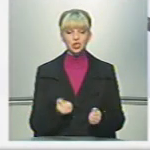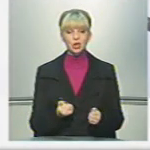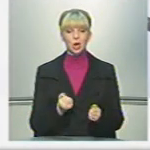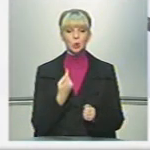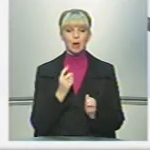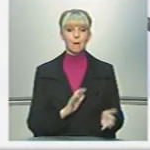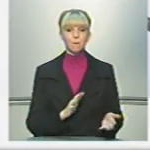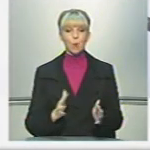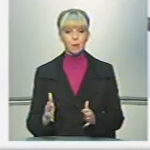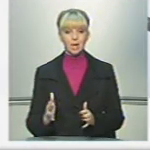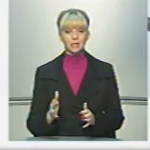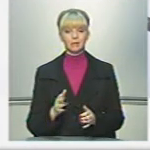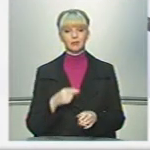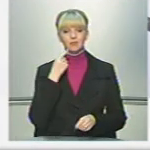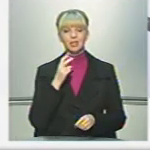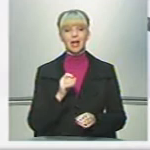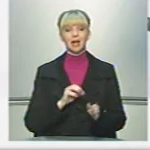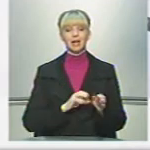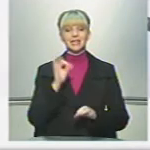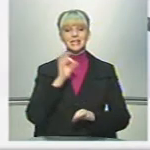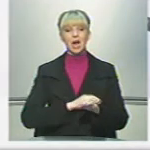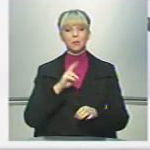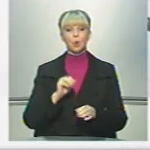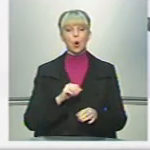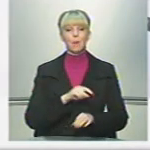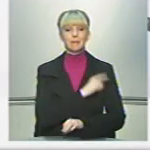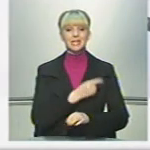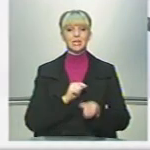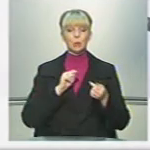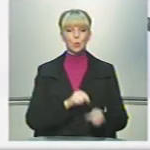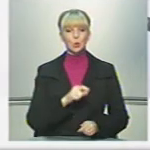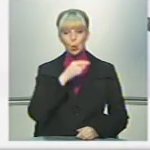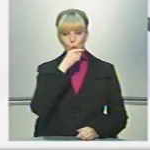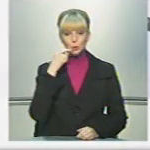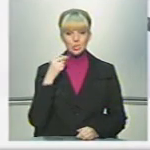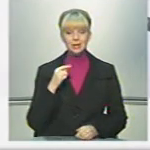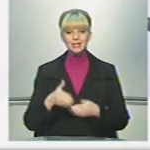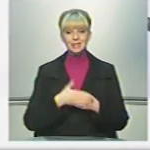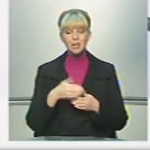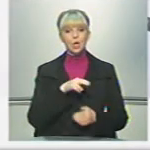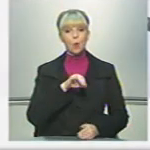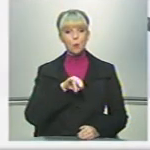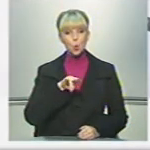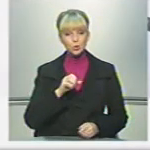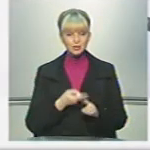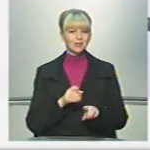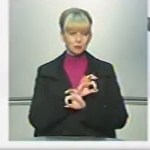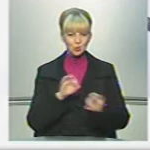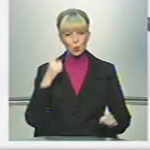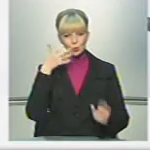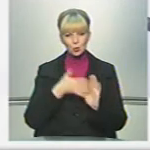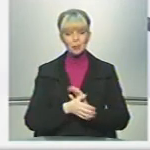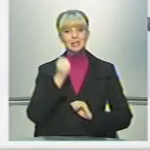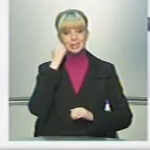момент. Йдеться на Заході про підсилення проти Росії санкцій. Путін це чудово розуміє.